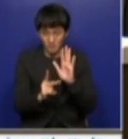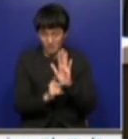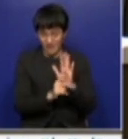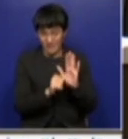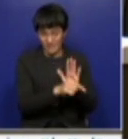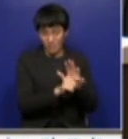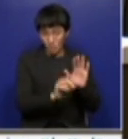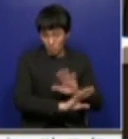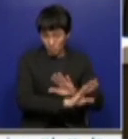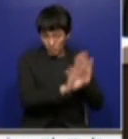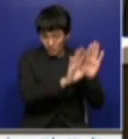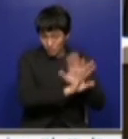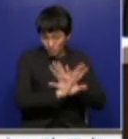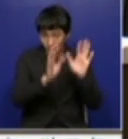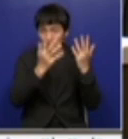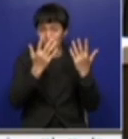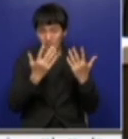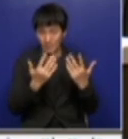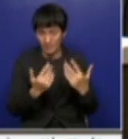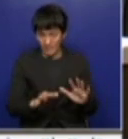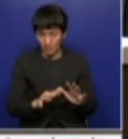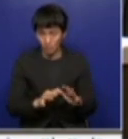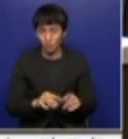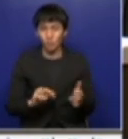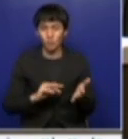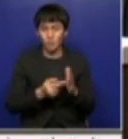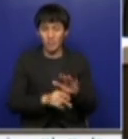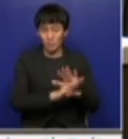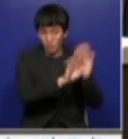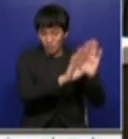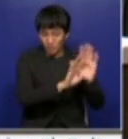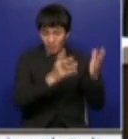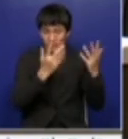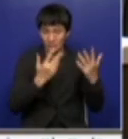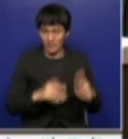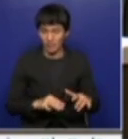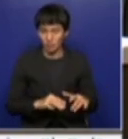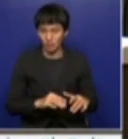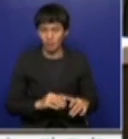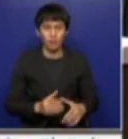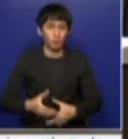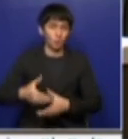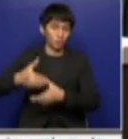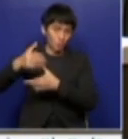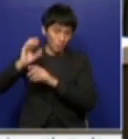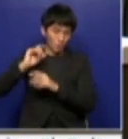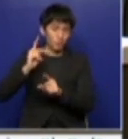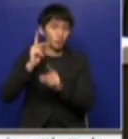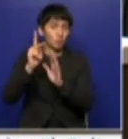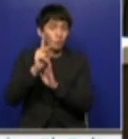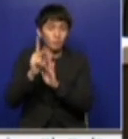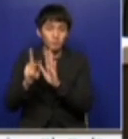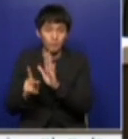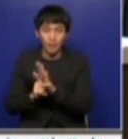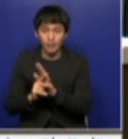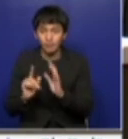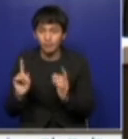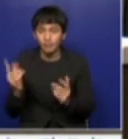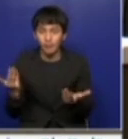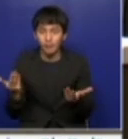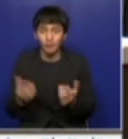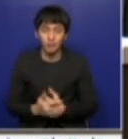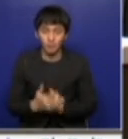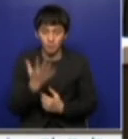เนี่ยออกอากาศยกเลิกไปแล้วเขากำหนดยกเลิกไปแล้วท่านจะไปเอาความผิดตามกฎหมายใดขอ